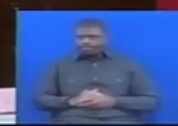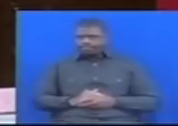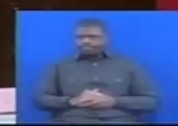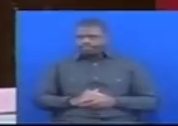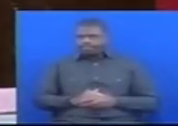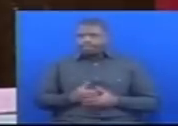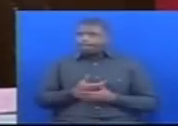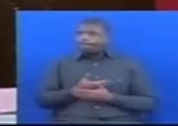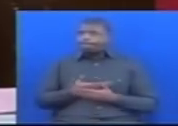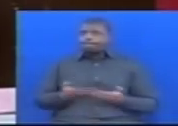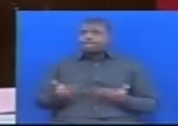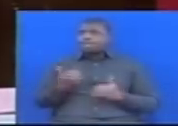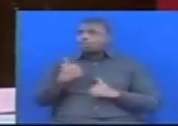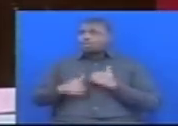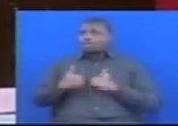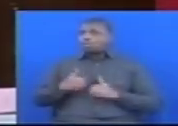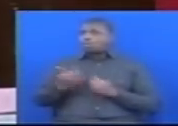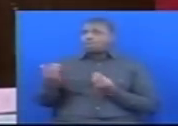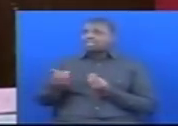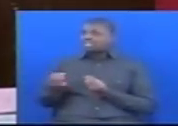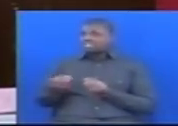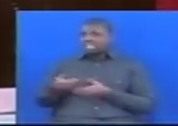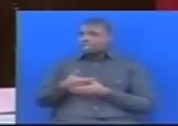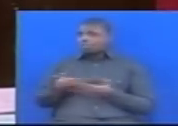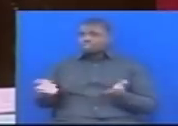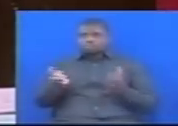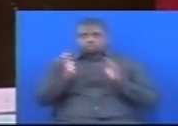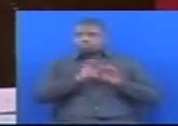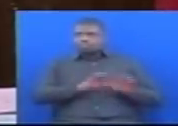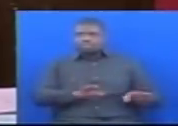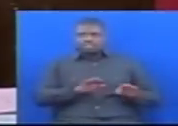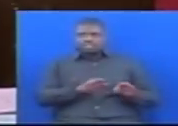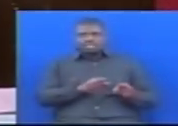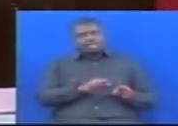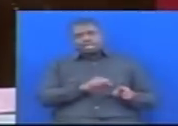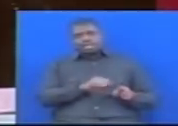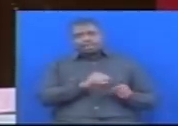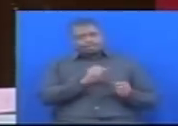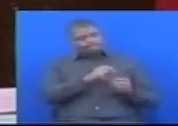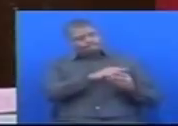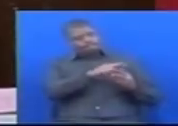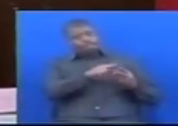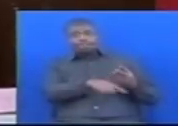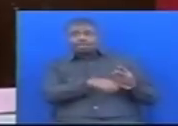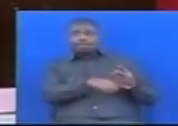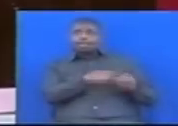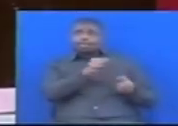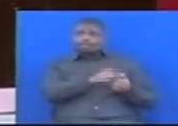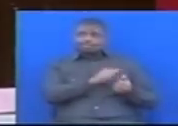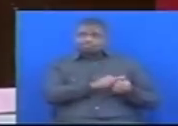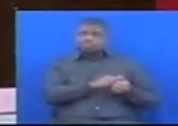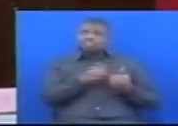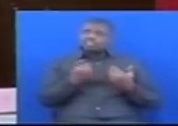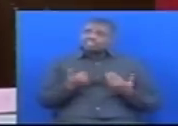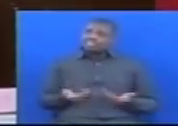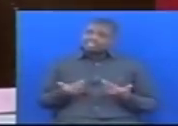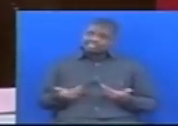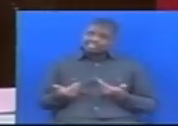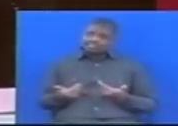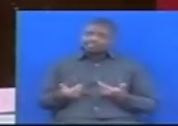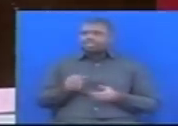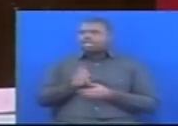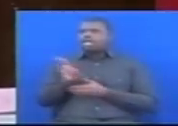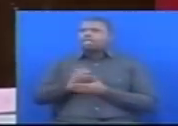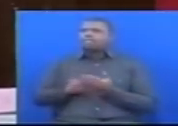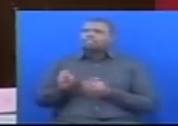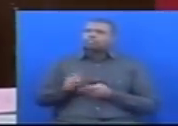Bila shaka ni kweli kwamba wakiwa wachache hawawezi kukamilisha matakwa hayo. Sasa je, kwa kuwa